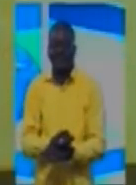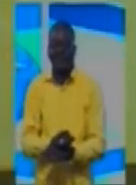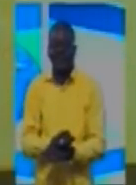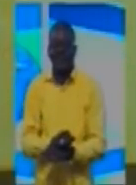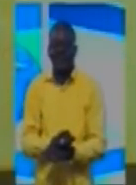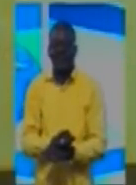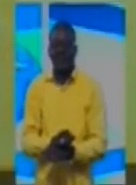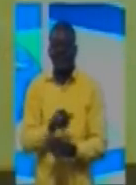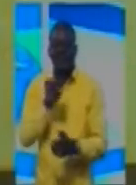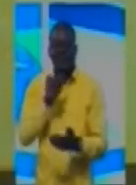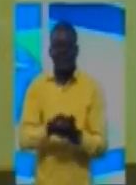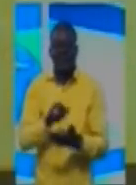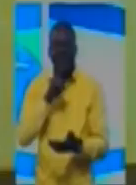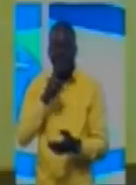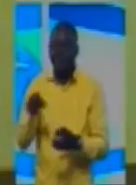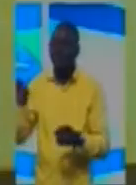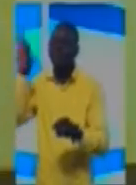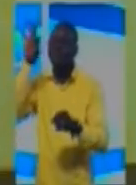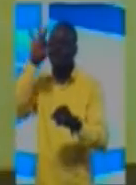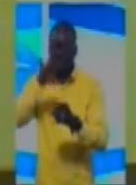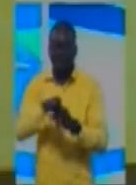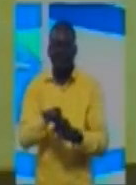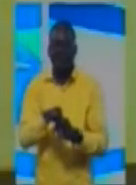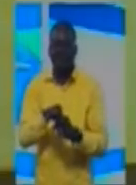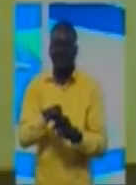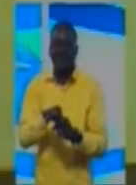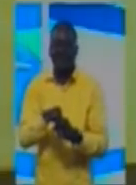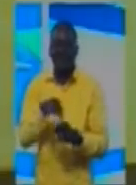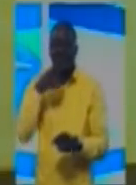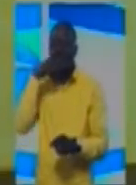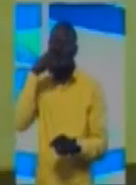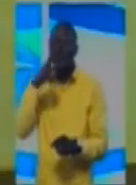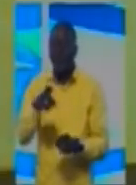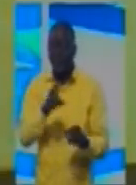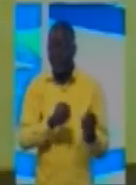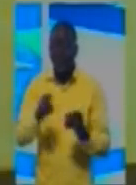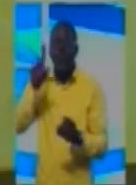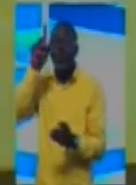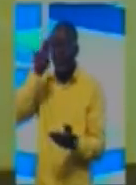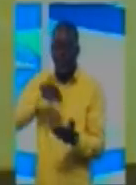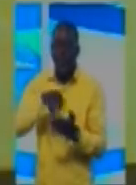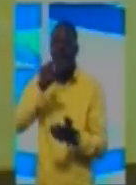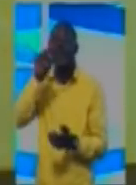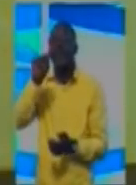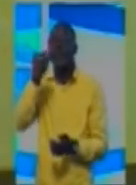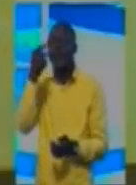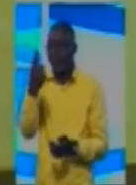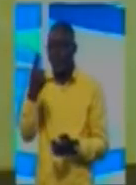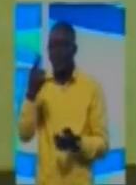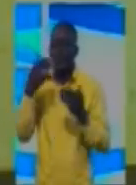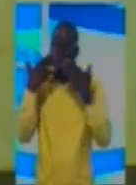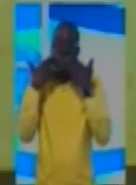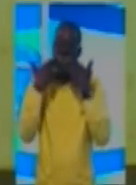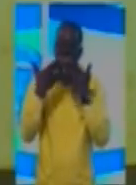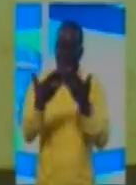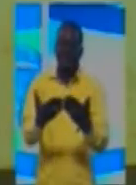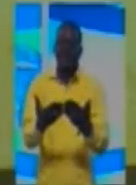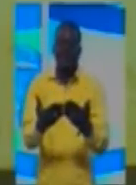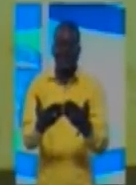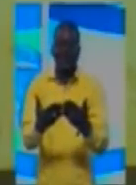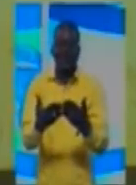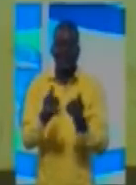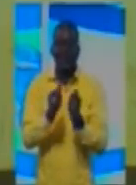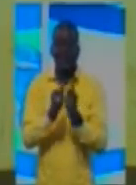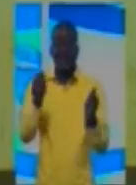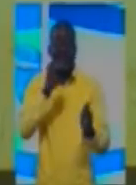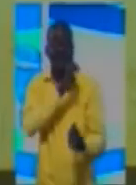cordon ordinaire qui m'a élu. Il faut le cordon ordinaire de 2021 qui va me remercier. Sans Eddy.